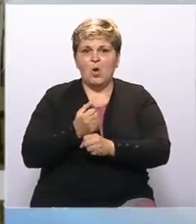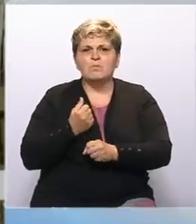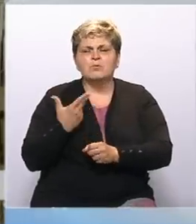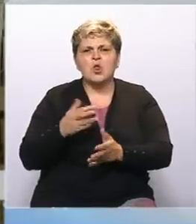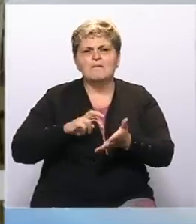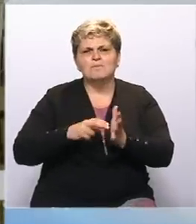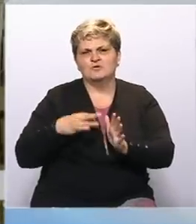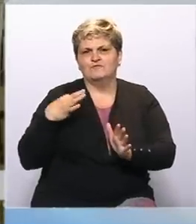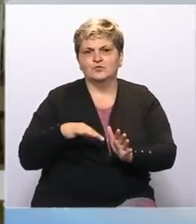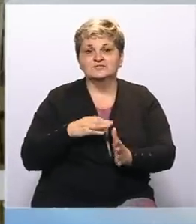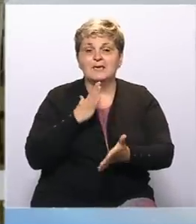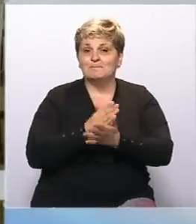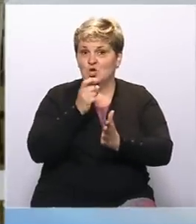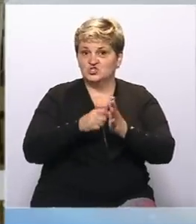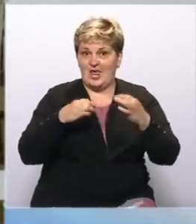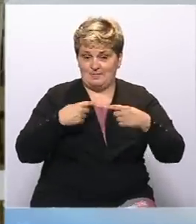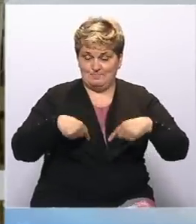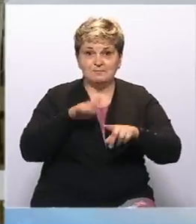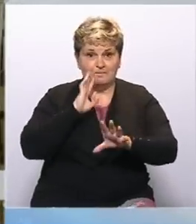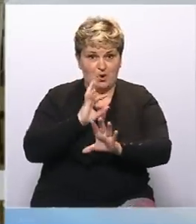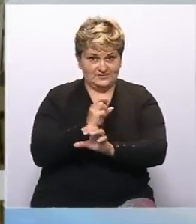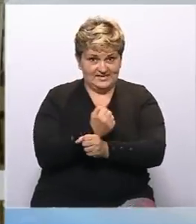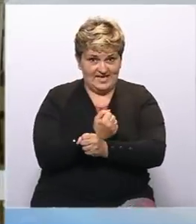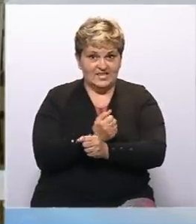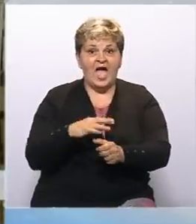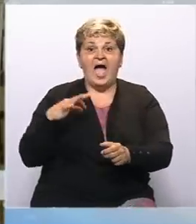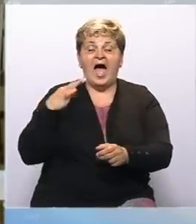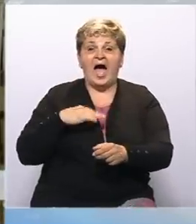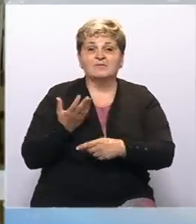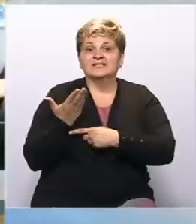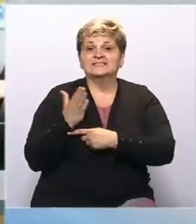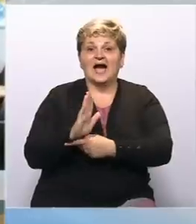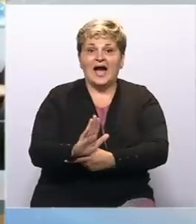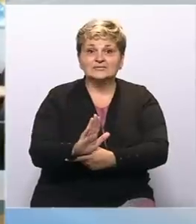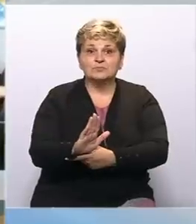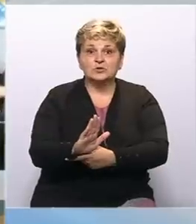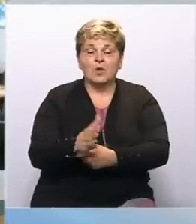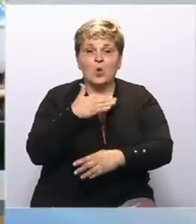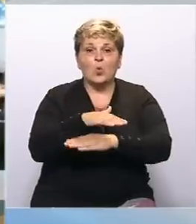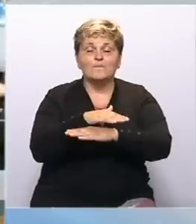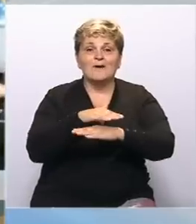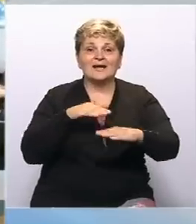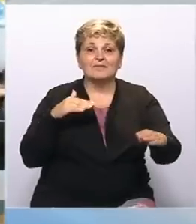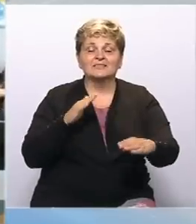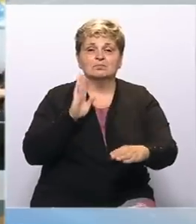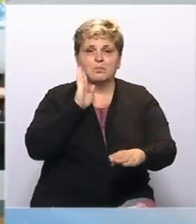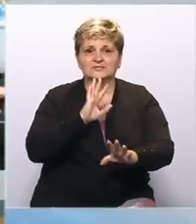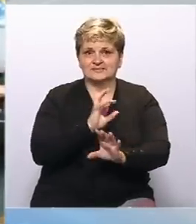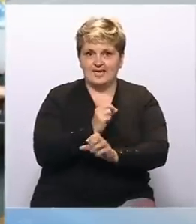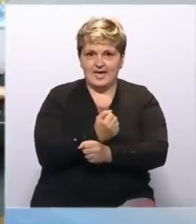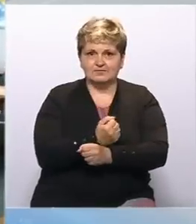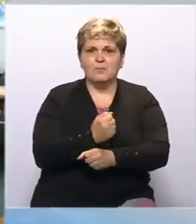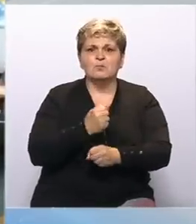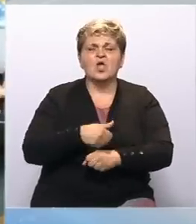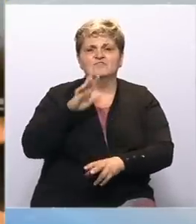obavljao brojne političke funkcije. Bio je i član predsjedništva Bosne i Hercegovine, a funkciju poslanika u predstavničkom domu Parlamentarne skupštine